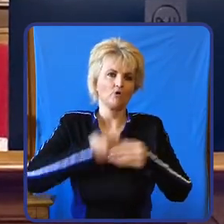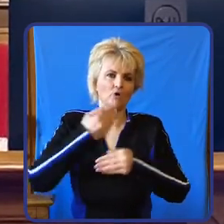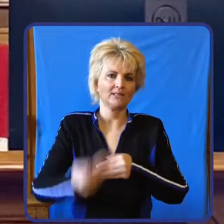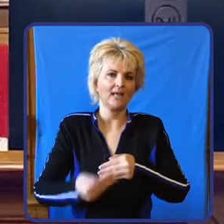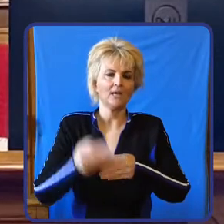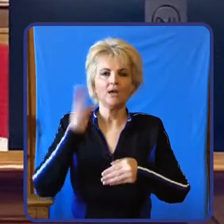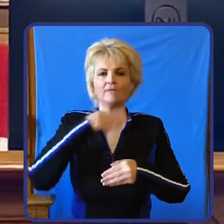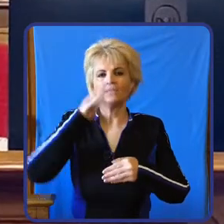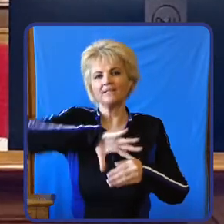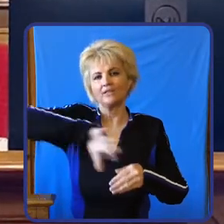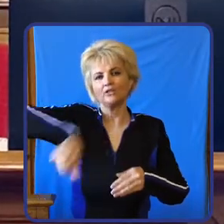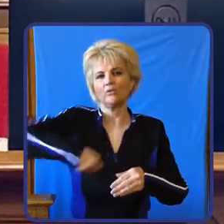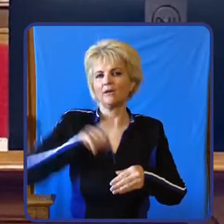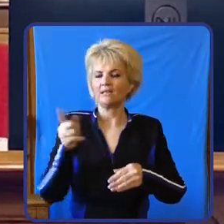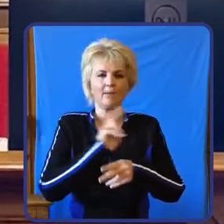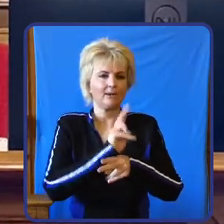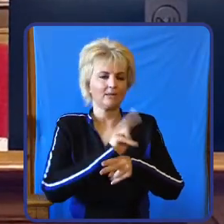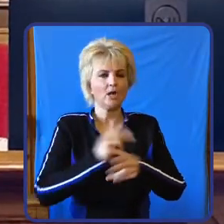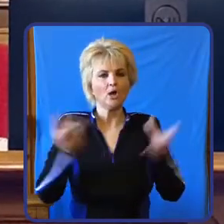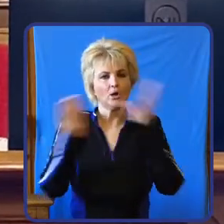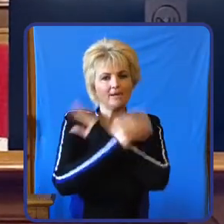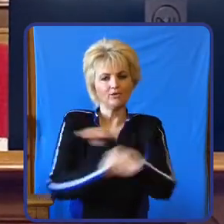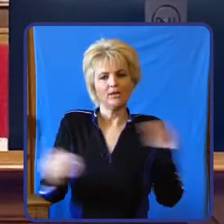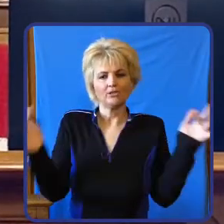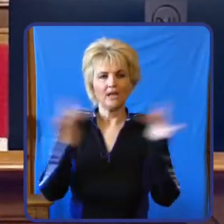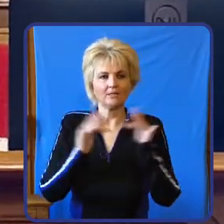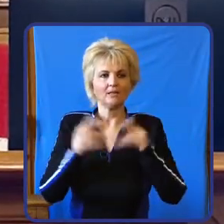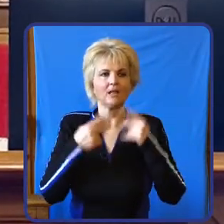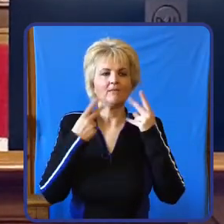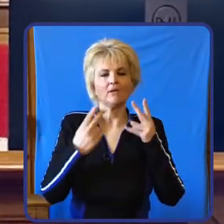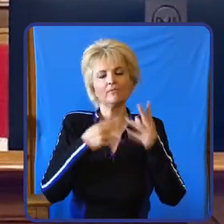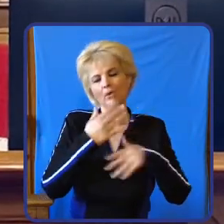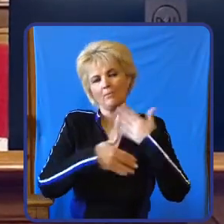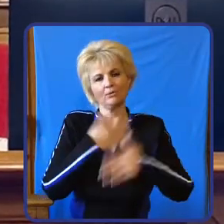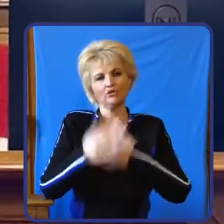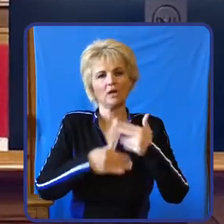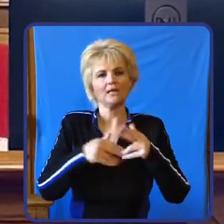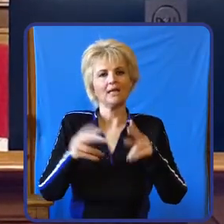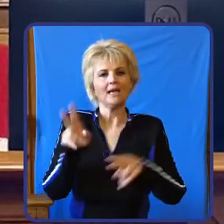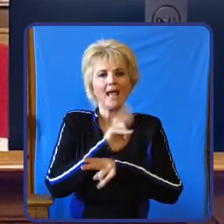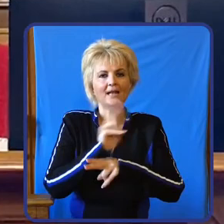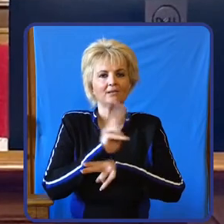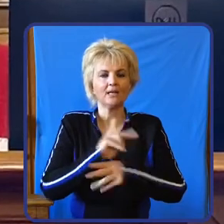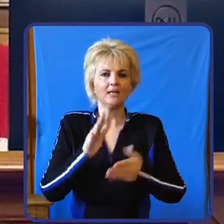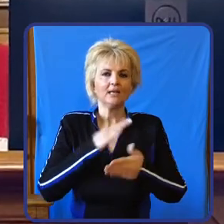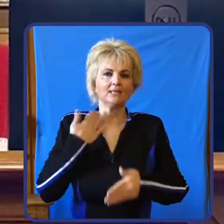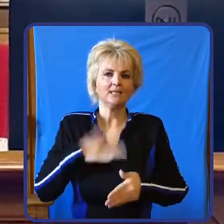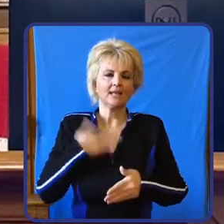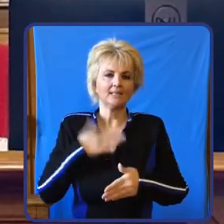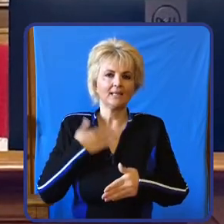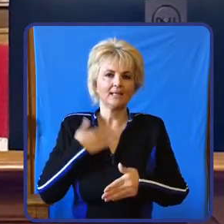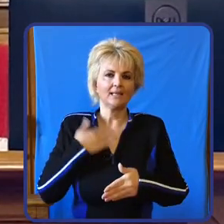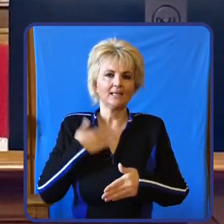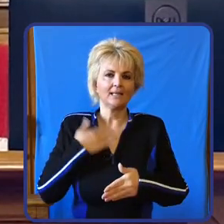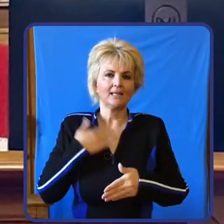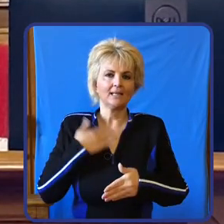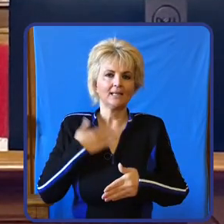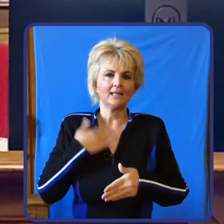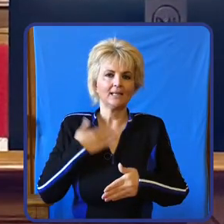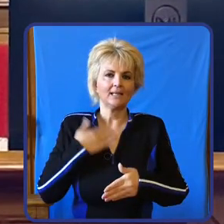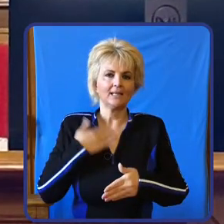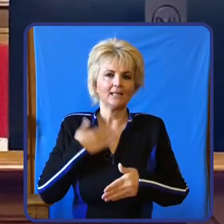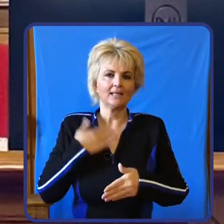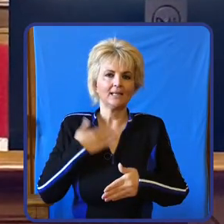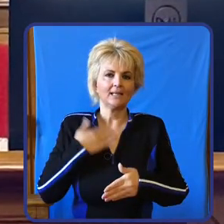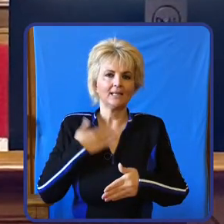a fideszes tolvajokat nem ellenőrzik, a becsületes ellenzékieket pedig agyon ellenőrzik. Szeretném, hogy a hatóságok politikától függetlenül végeznék a